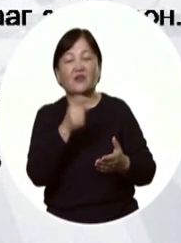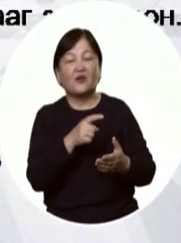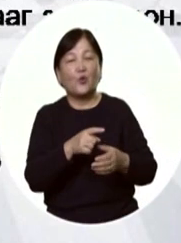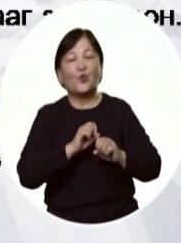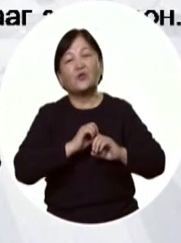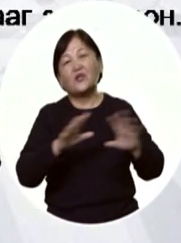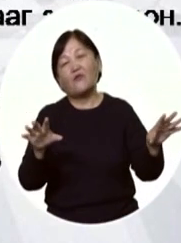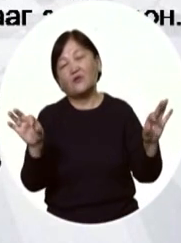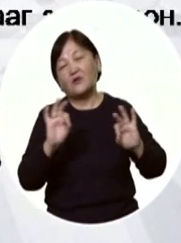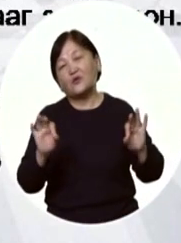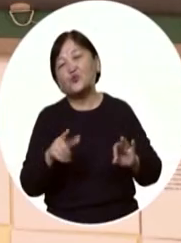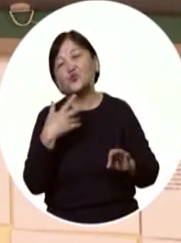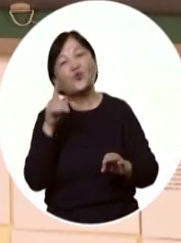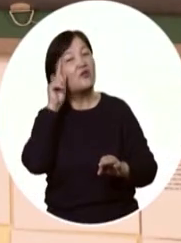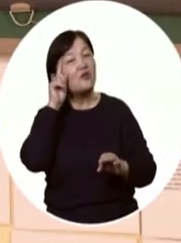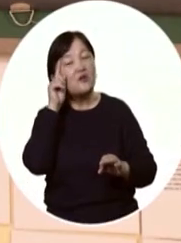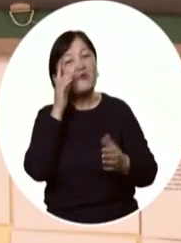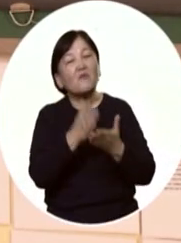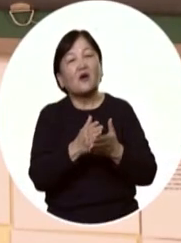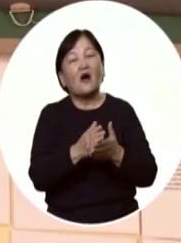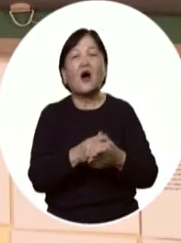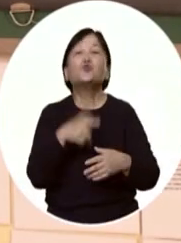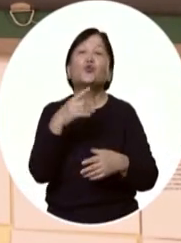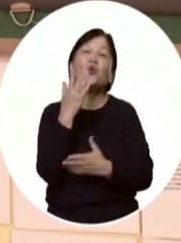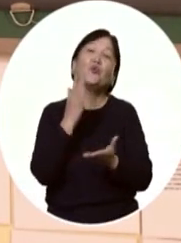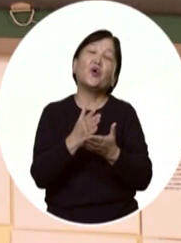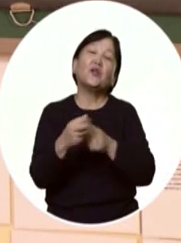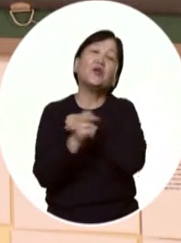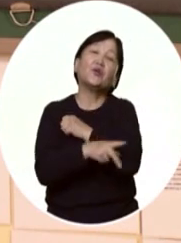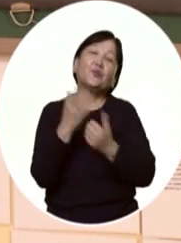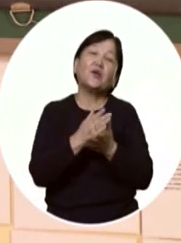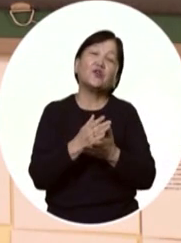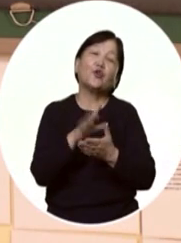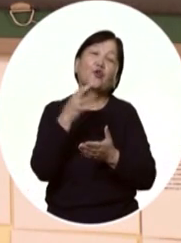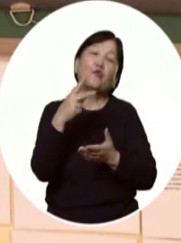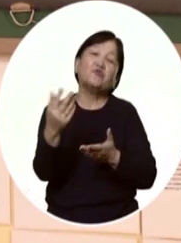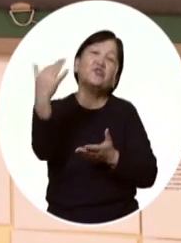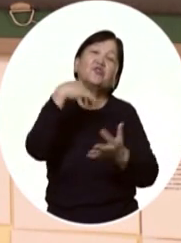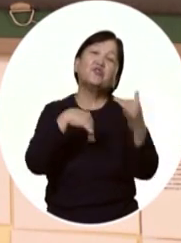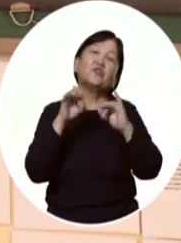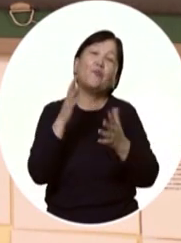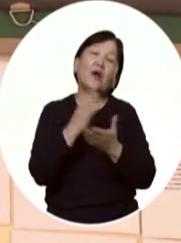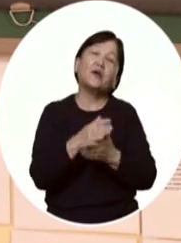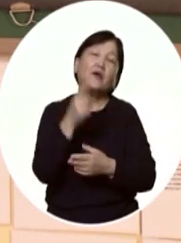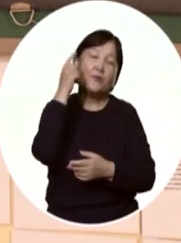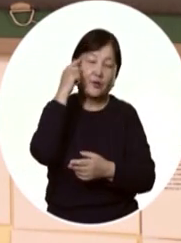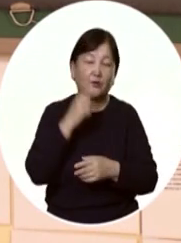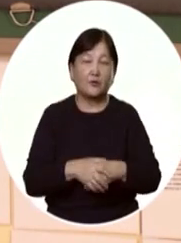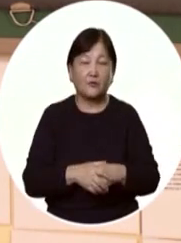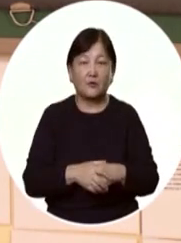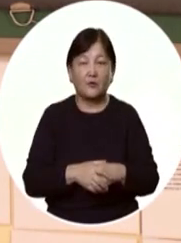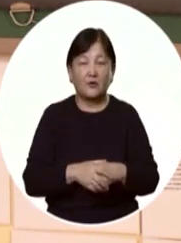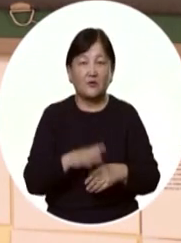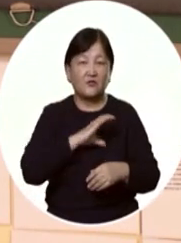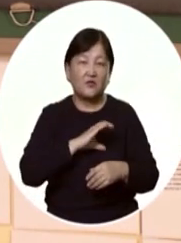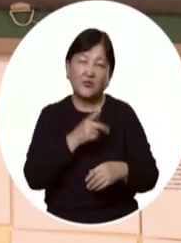хийх зүгээр байтал ингээд хамаг баялаг ирдэм байнэ гэсэн бас нэг ийм цаана тэр хүн дээр хэрэг болоод байгаа ч гэсэн сэрэг сэтгэл